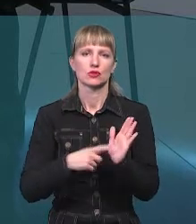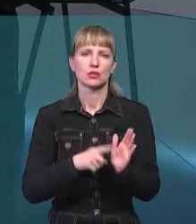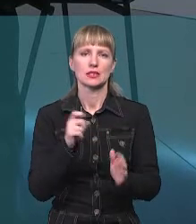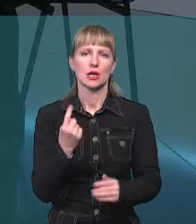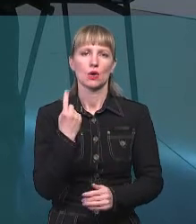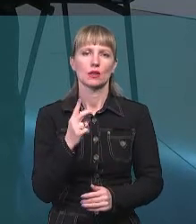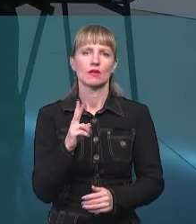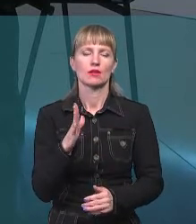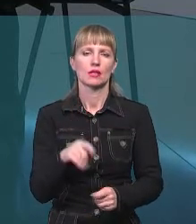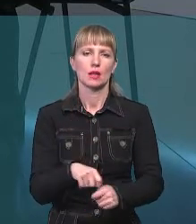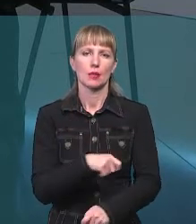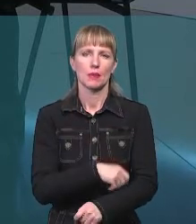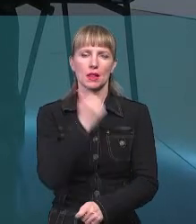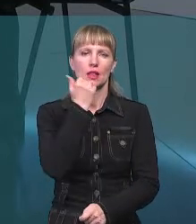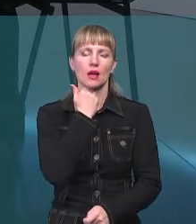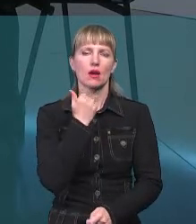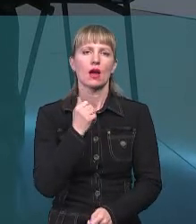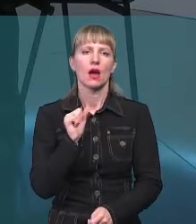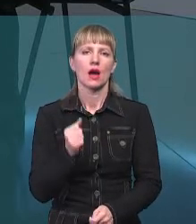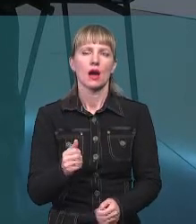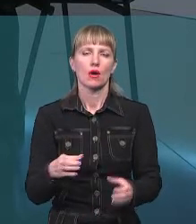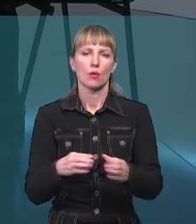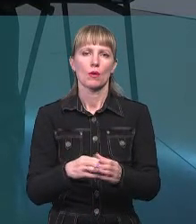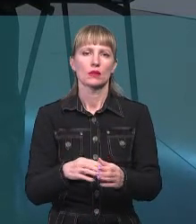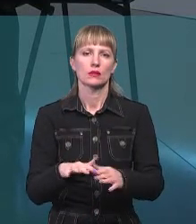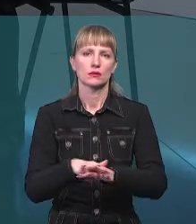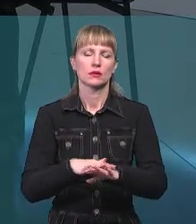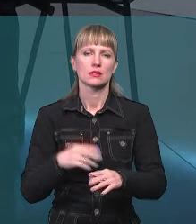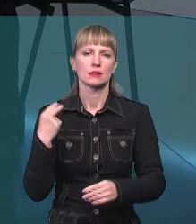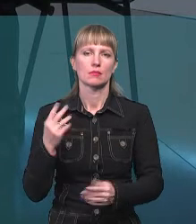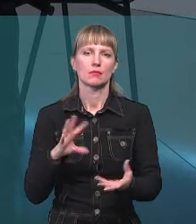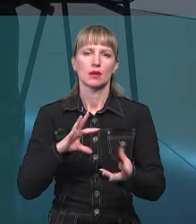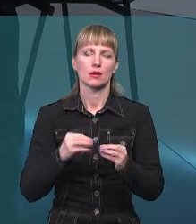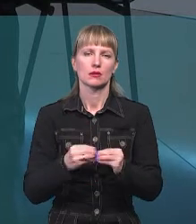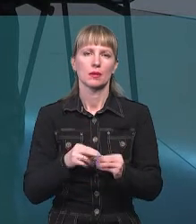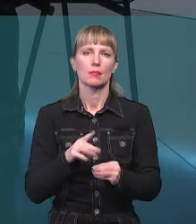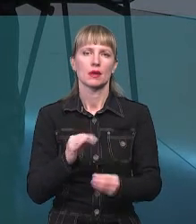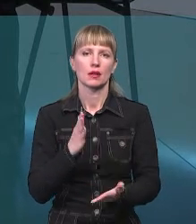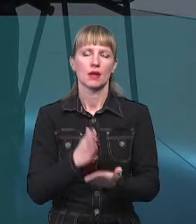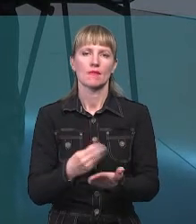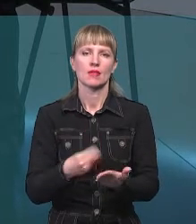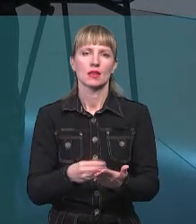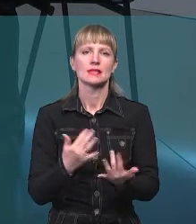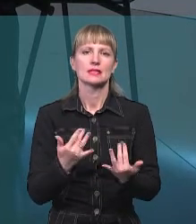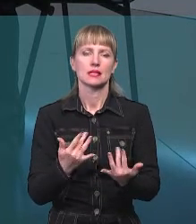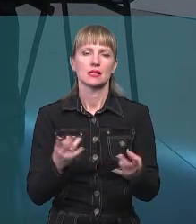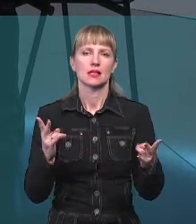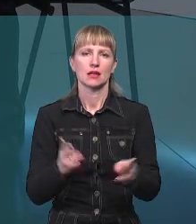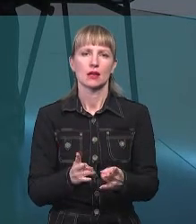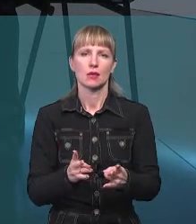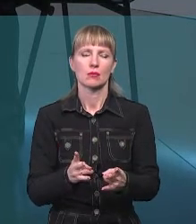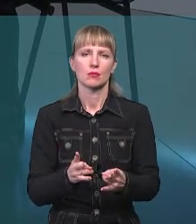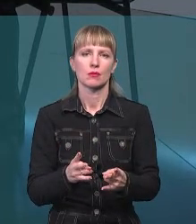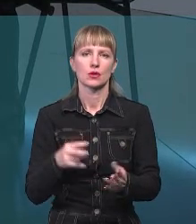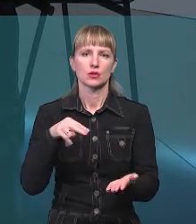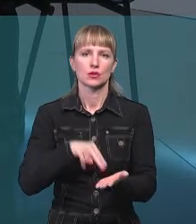метр. Дякую. Команда Суспільного Запоріжжя підрахувала при наявному фінансуванні, скільки треба